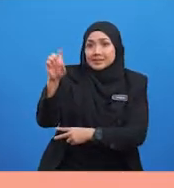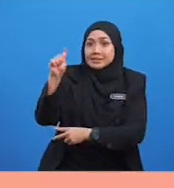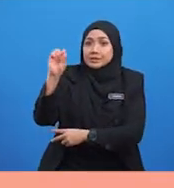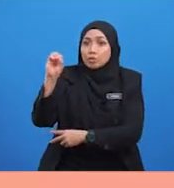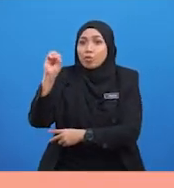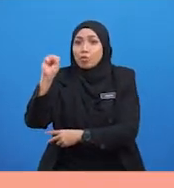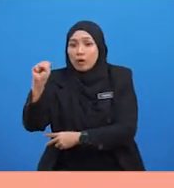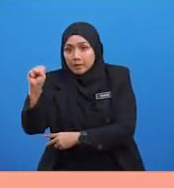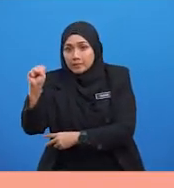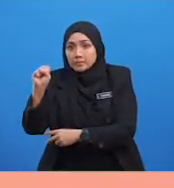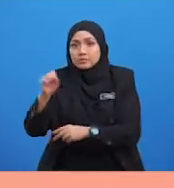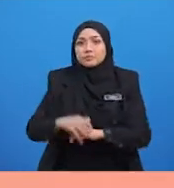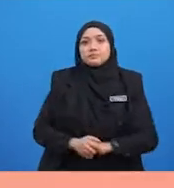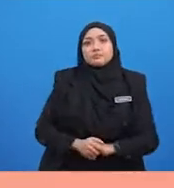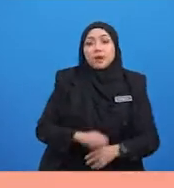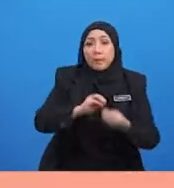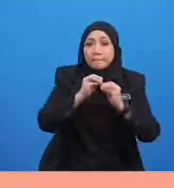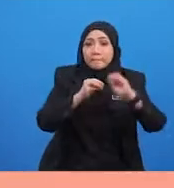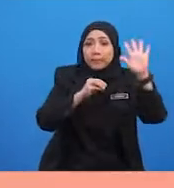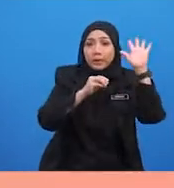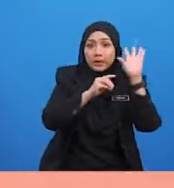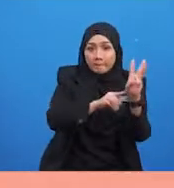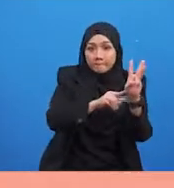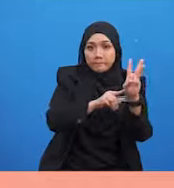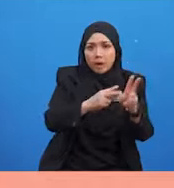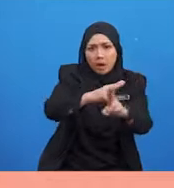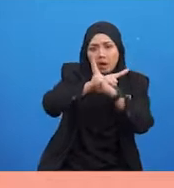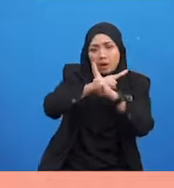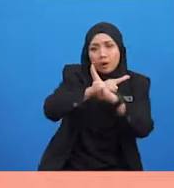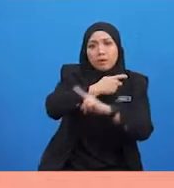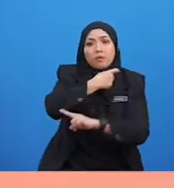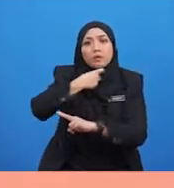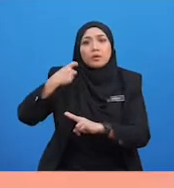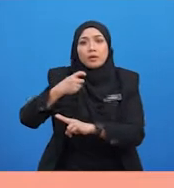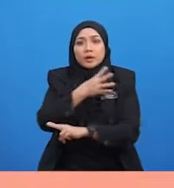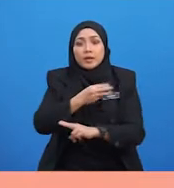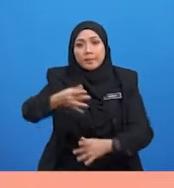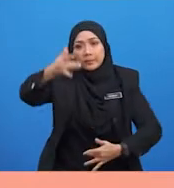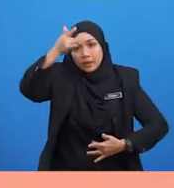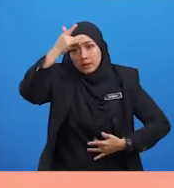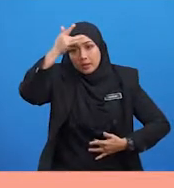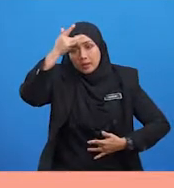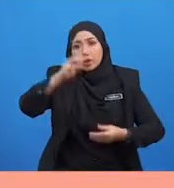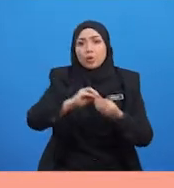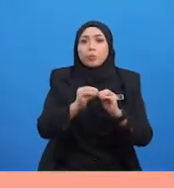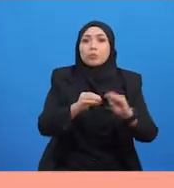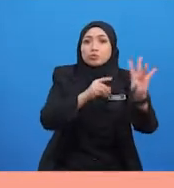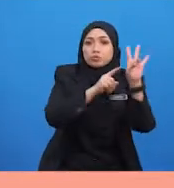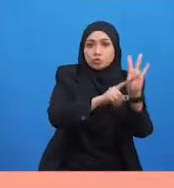detoksifikasi. 6. Menghalang dehidrasi dan penyakit. 7.